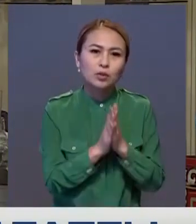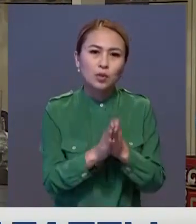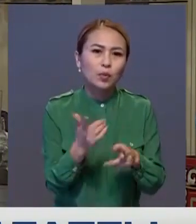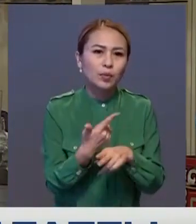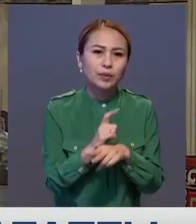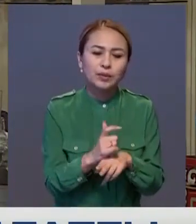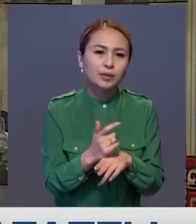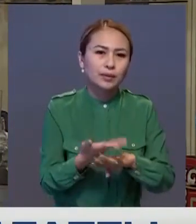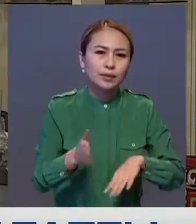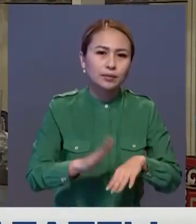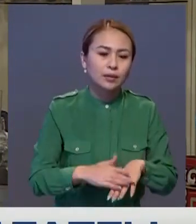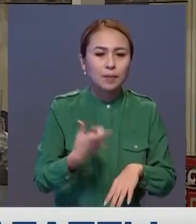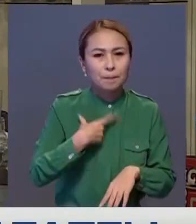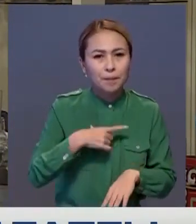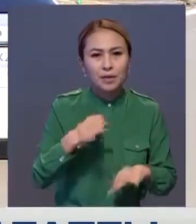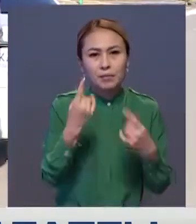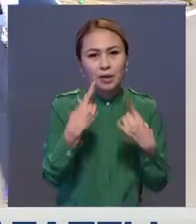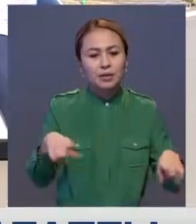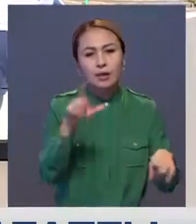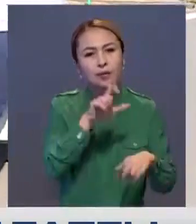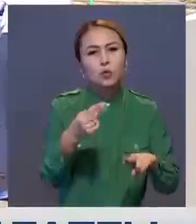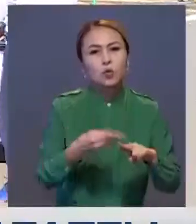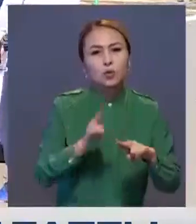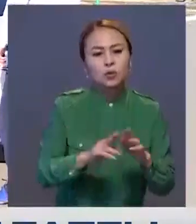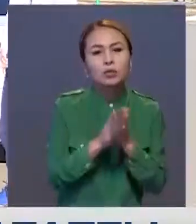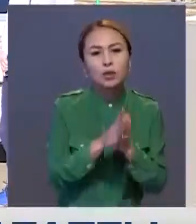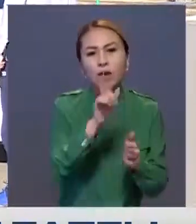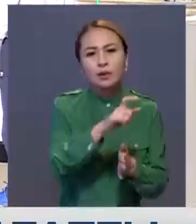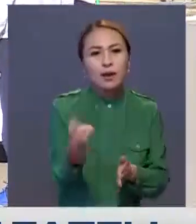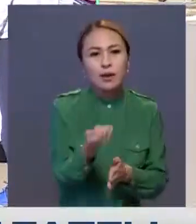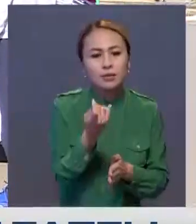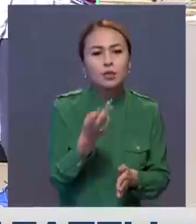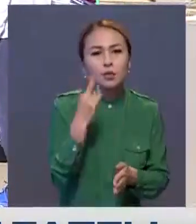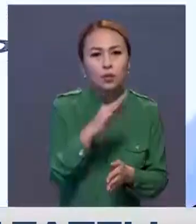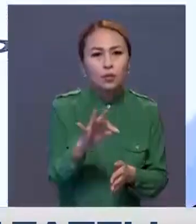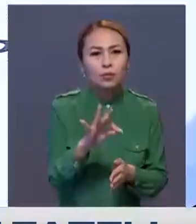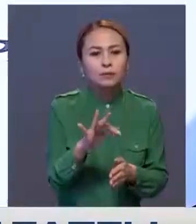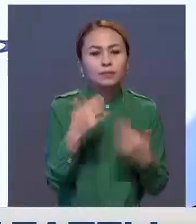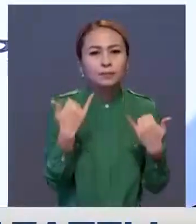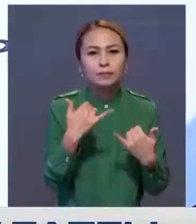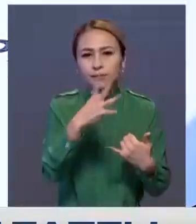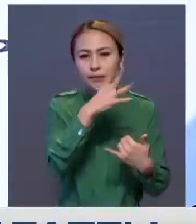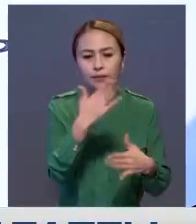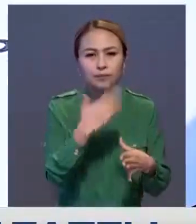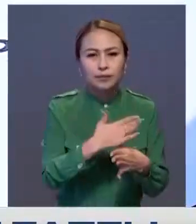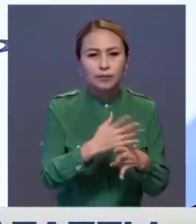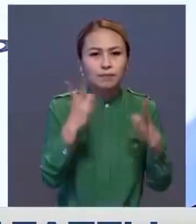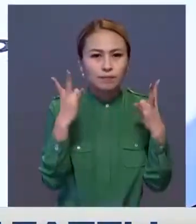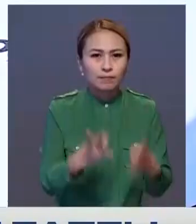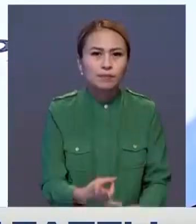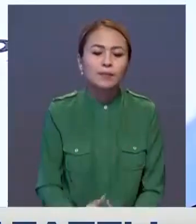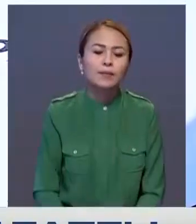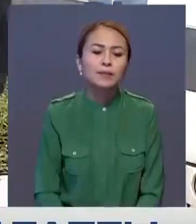өте қиын нәрсе, мен үшін де басқа адамдар үшін де, сол үшін де сондай сұрайтын адамдар аз болса дейін, бірақ та қазіргі таңда көмек керек болып